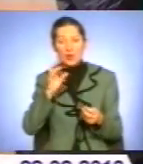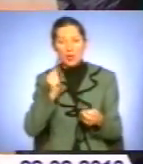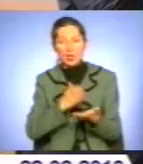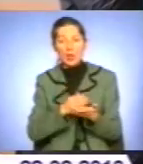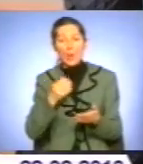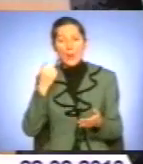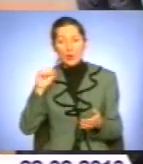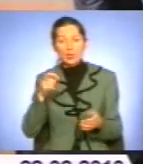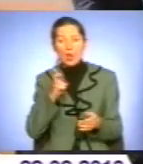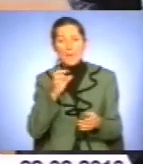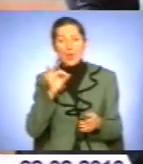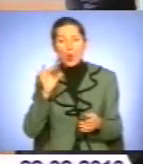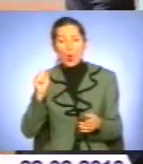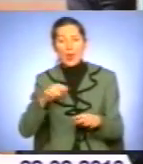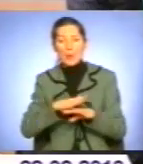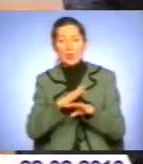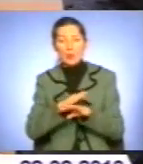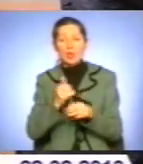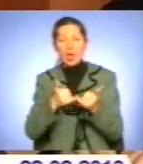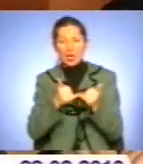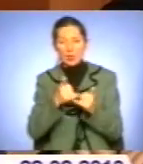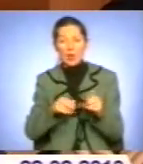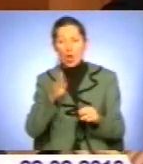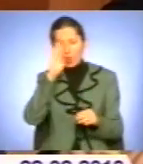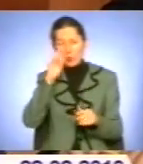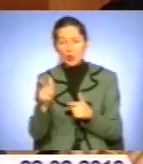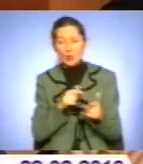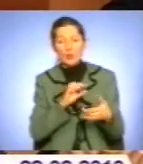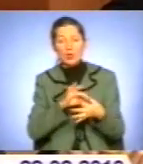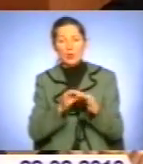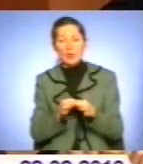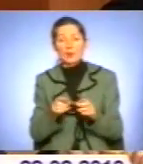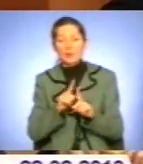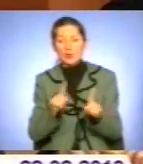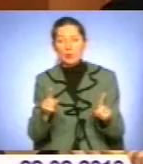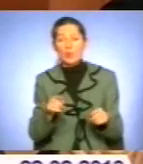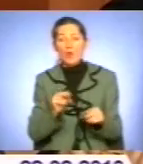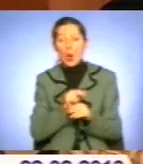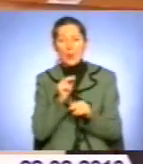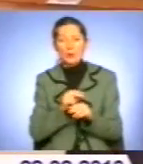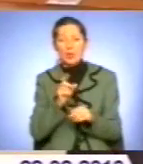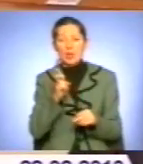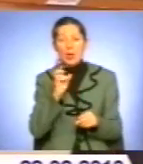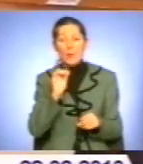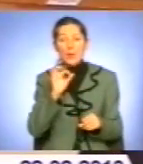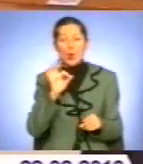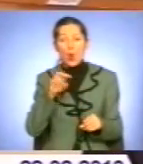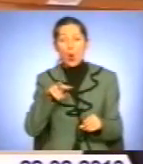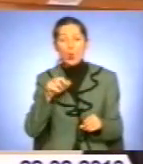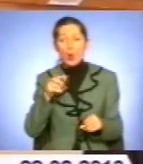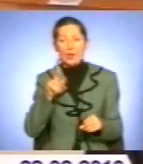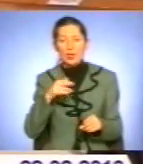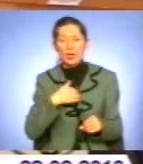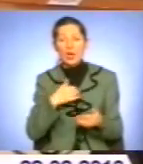хімії. Хлопець сумлінно готувався до олімпіади, особливо з предмету біології, яку він так любить. Я